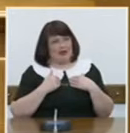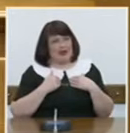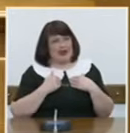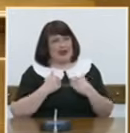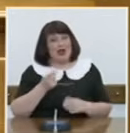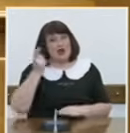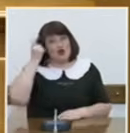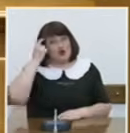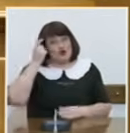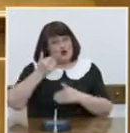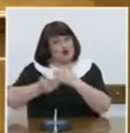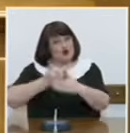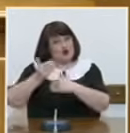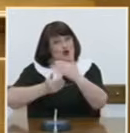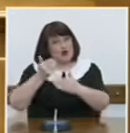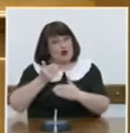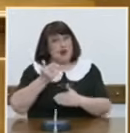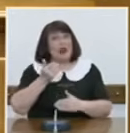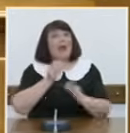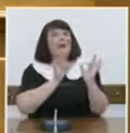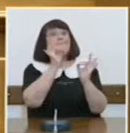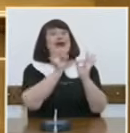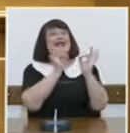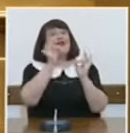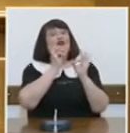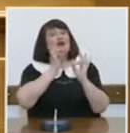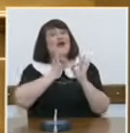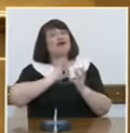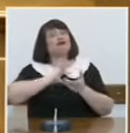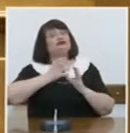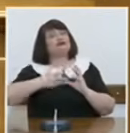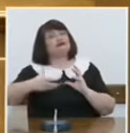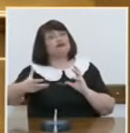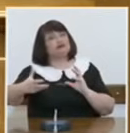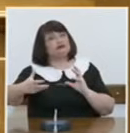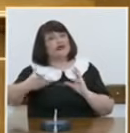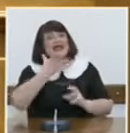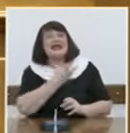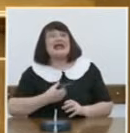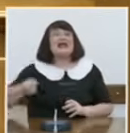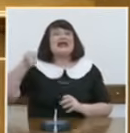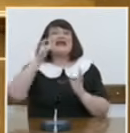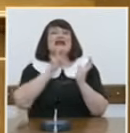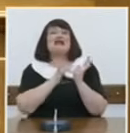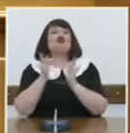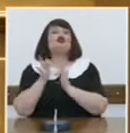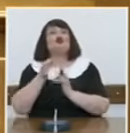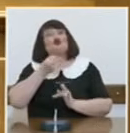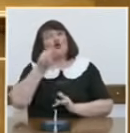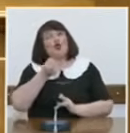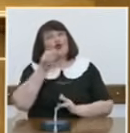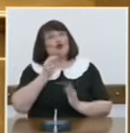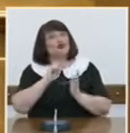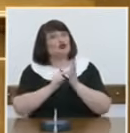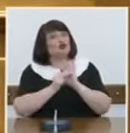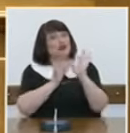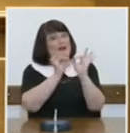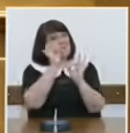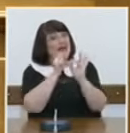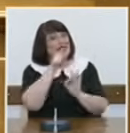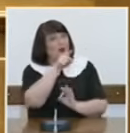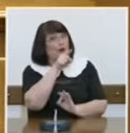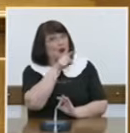θα έρθει από τη Μακεδονία. Όπως έλεγε ο μακαριστός Χριστόδουλος, τη Μακεδονία να προσέχετε. Η Μακεδονία μπορεί